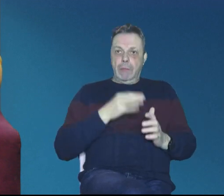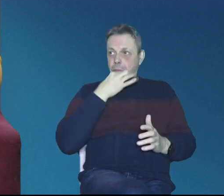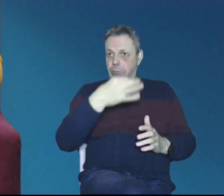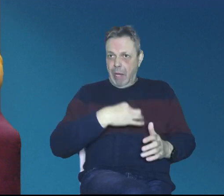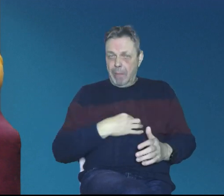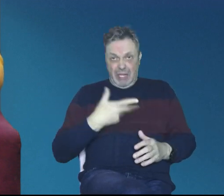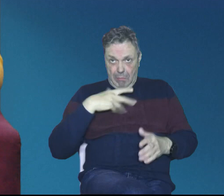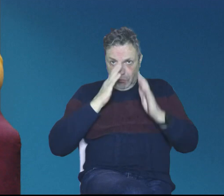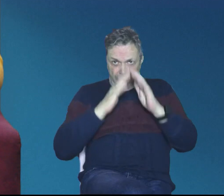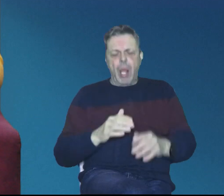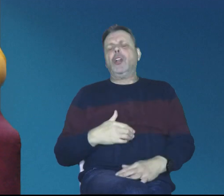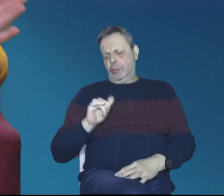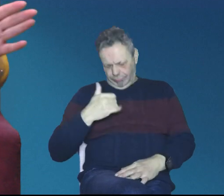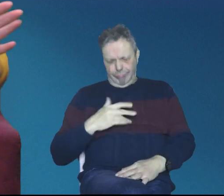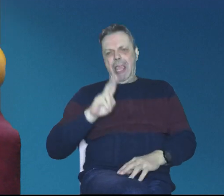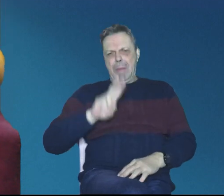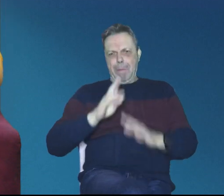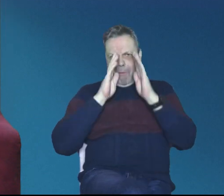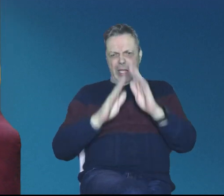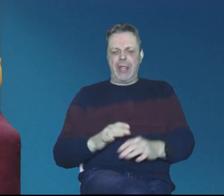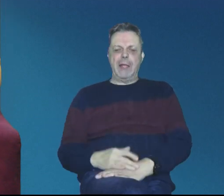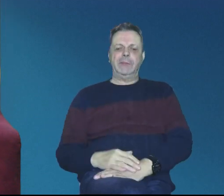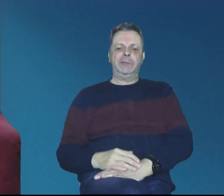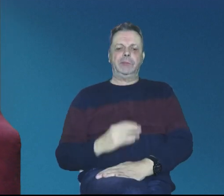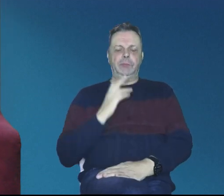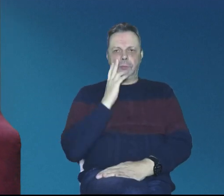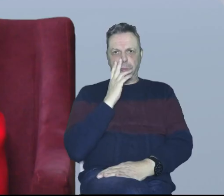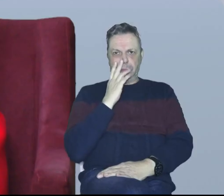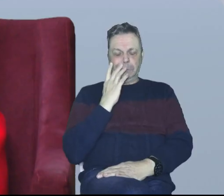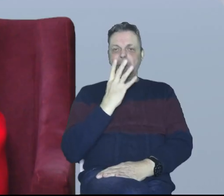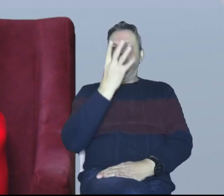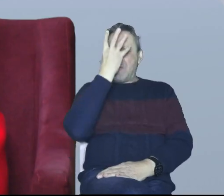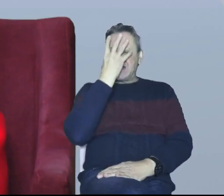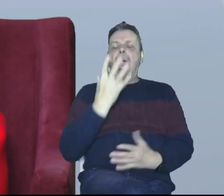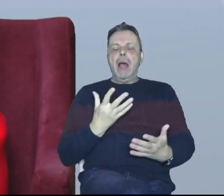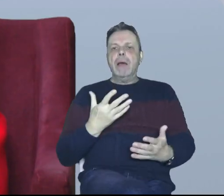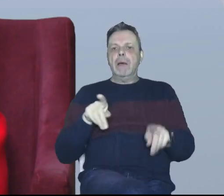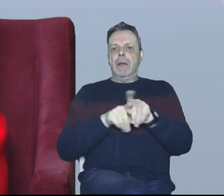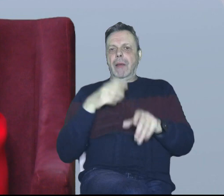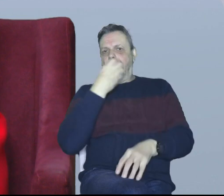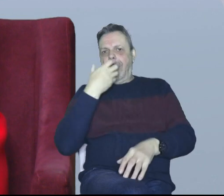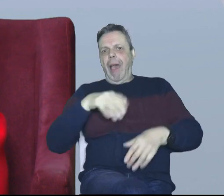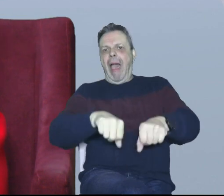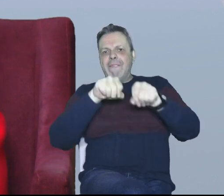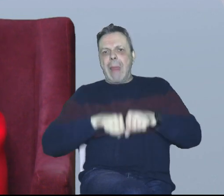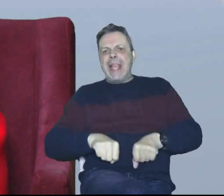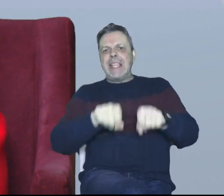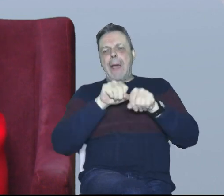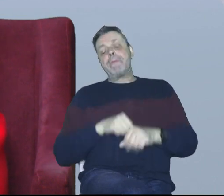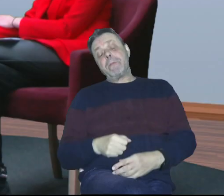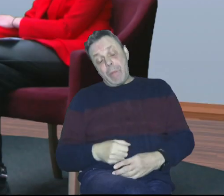rekla, što imaš povjerenja u mene, rekao, imam 100% povjerenja. A maskice podsjećaju da su iz Venecije. Pa